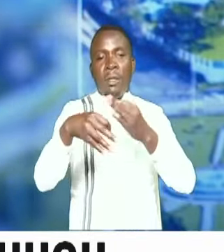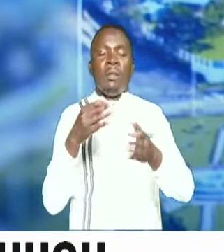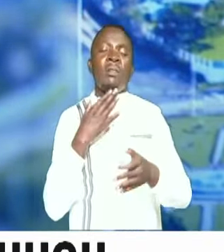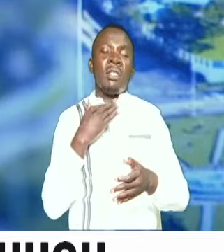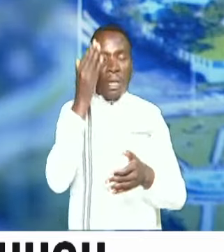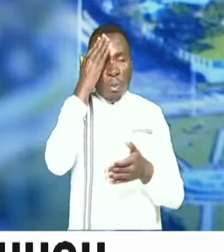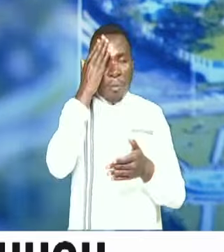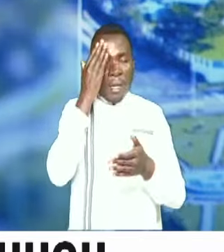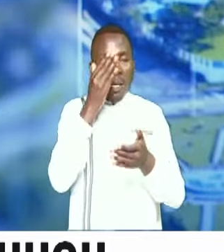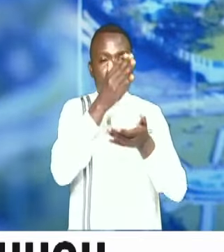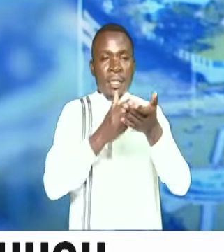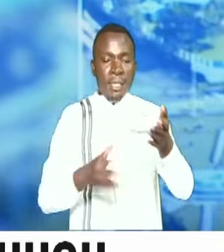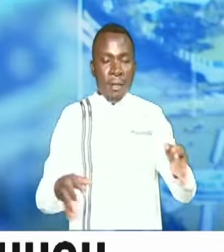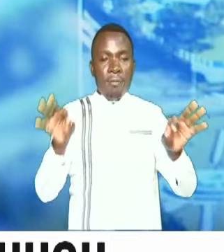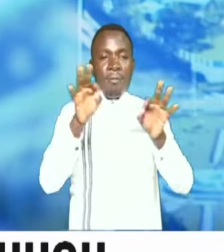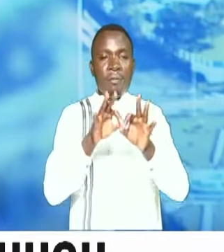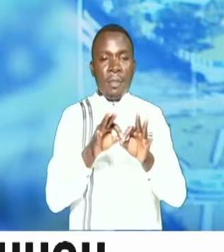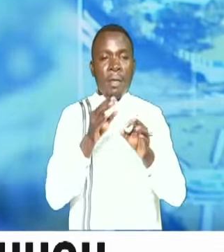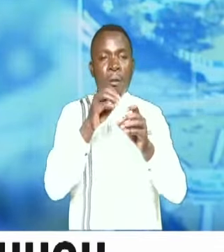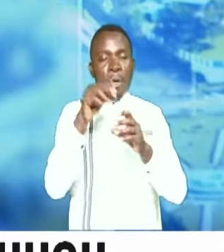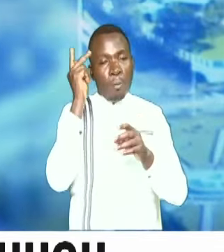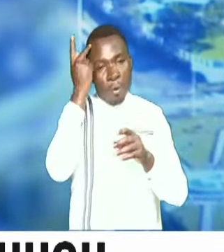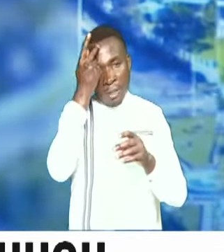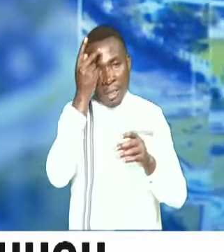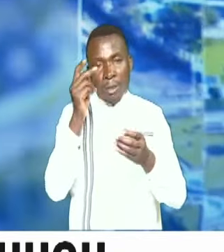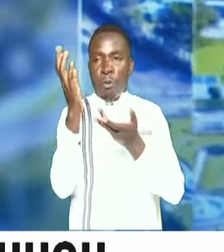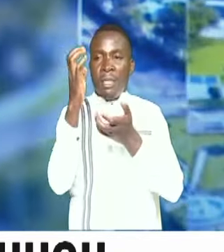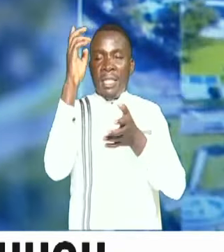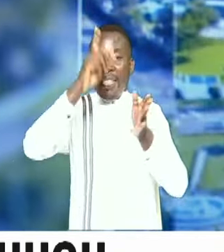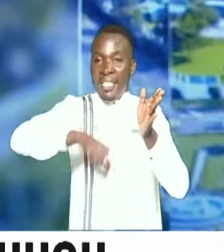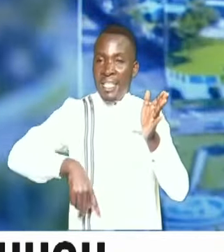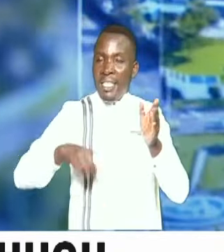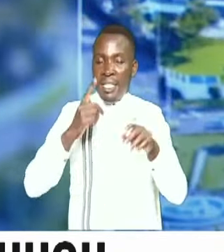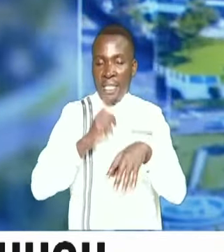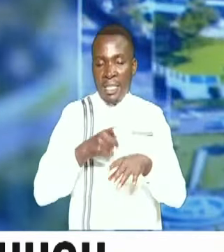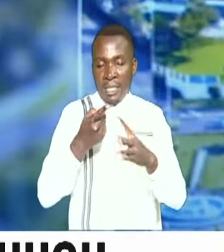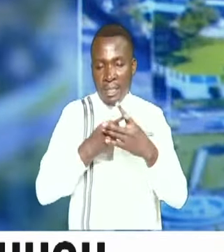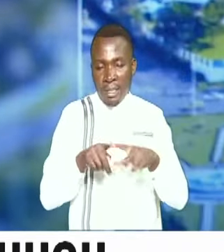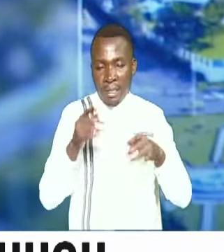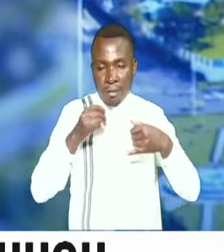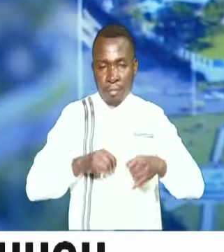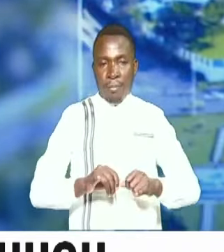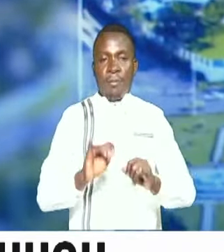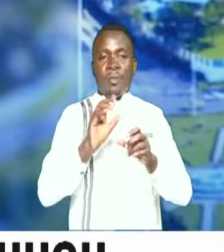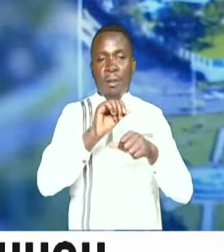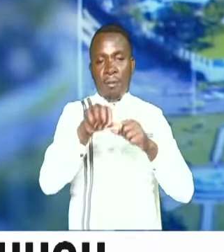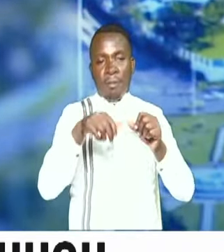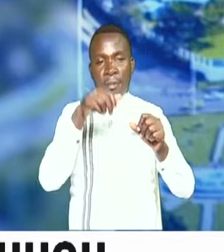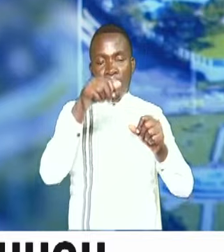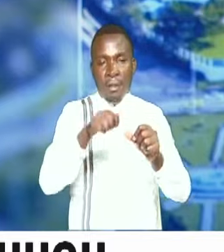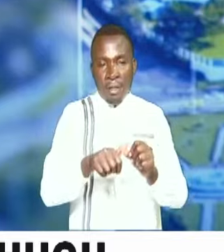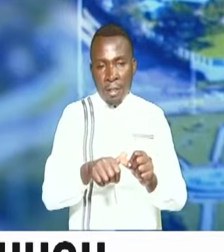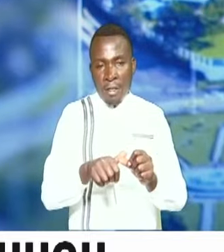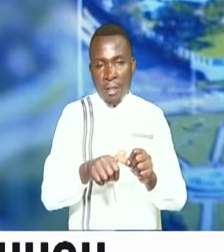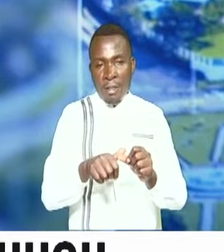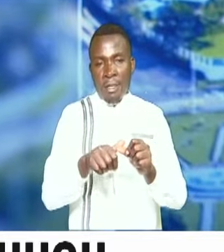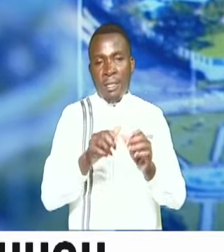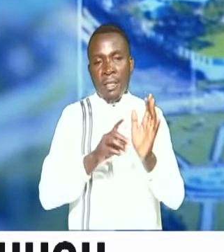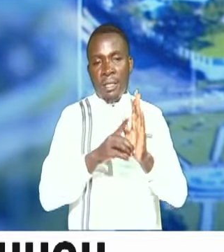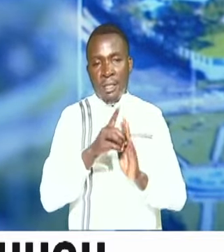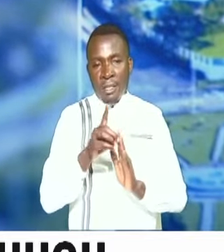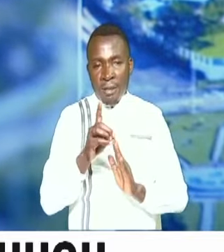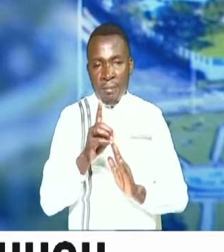muri iyo politiki ndetse n'icyo twakwitega mu gihe izaba yatangiye gushyirwa mu bikorwa mu bijyanye